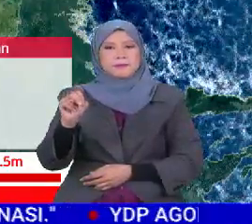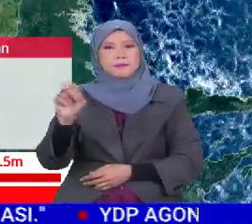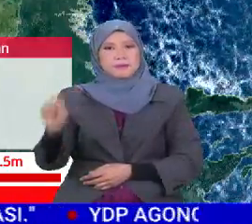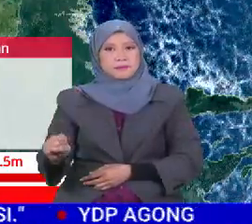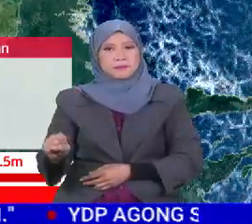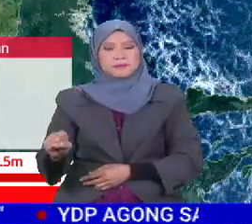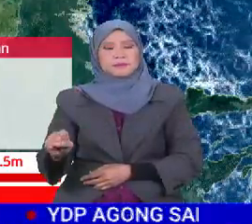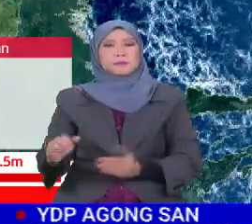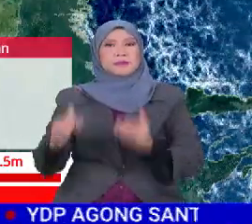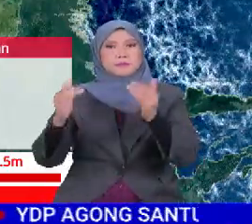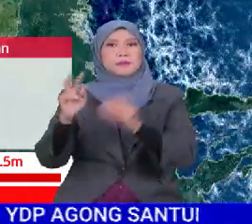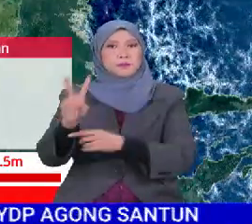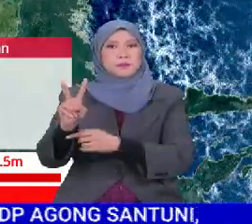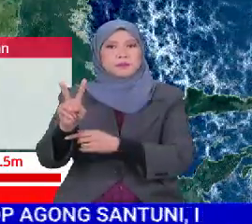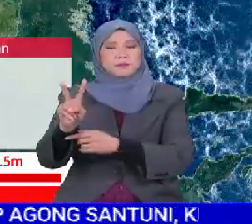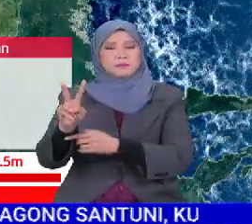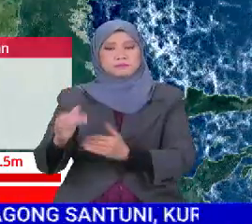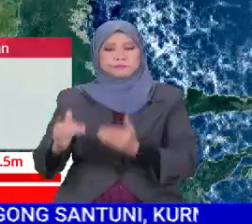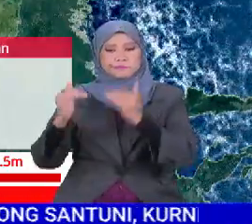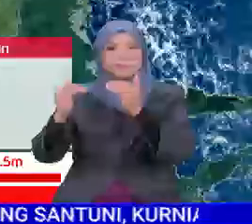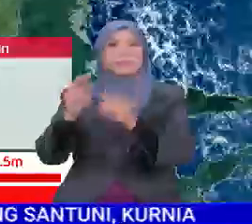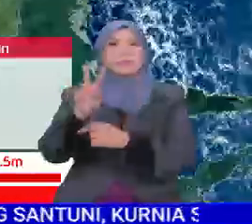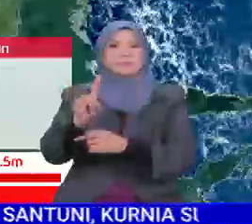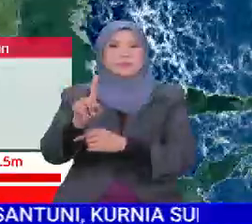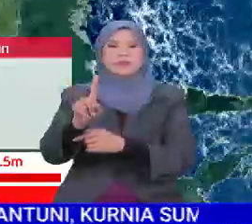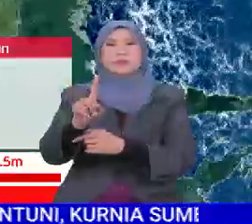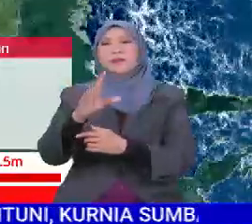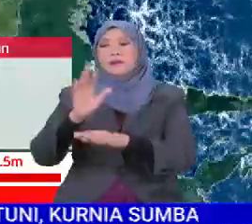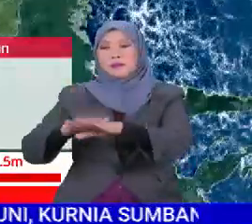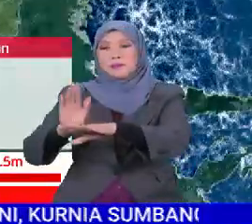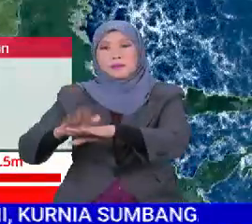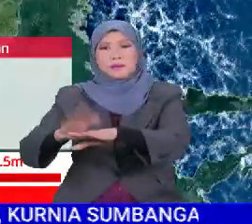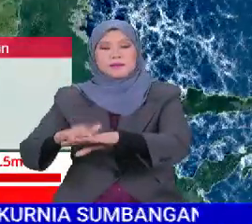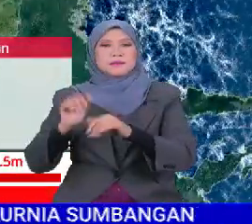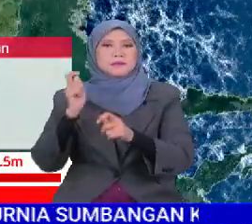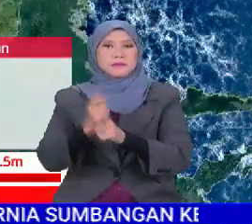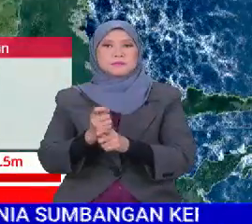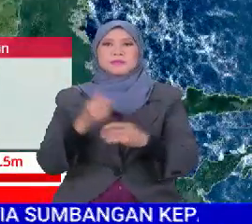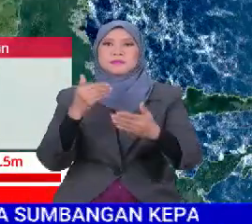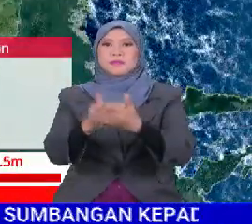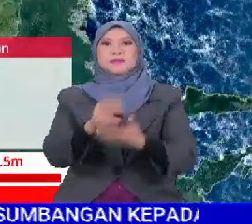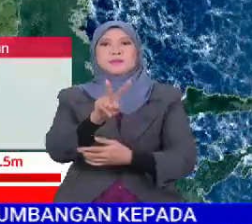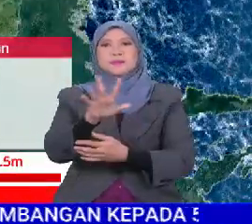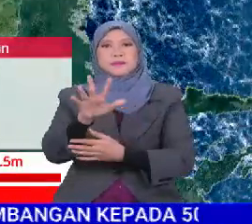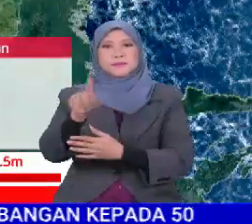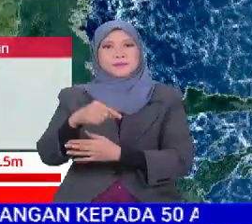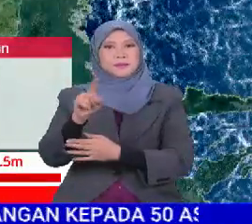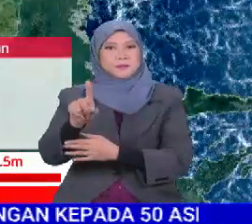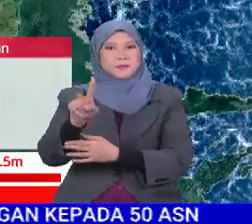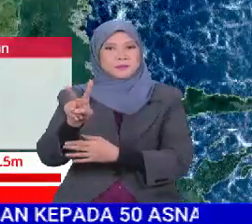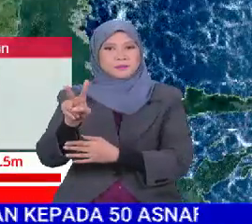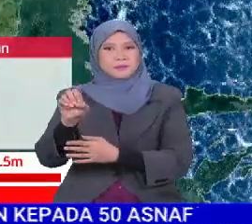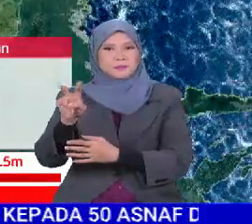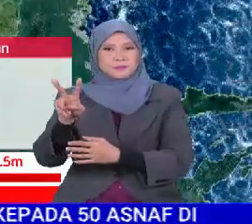daripada peringkat kedua kepada peringkat pertama. Dan amaran ini juga kekal sehingga 25 Januari